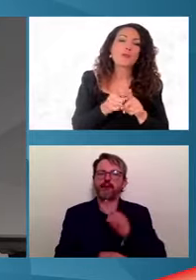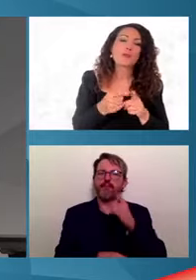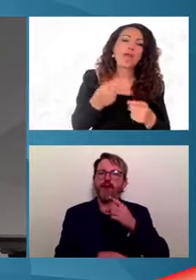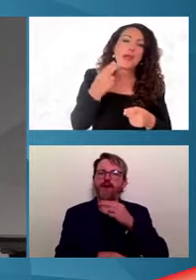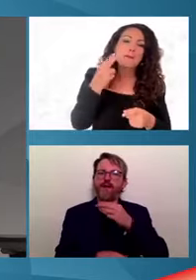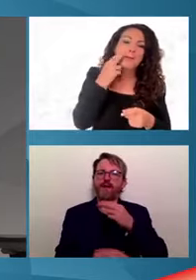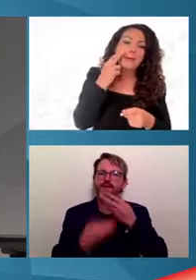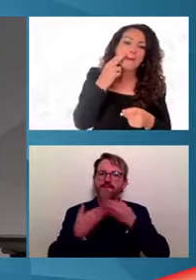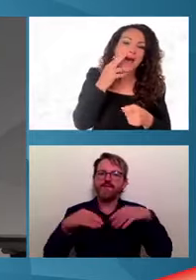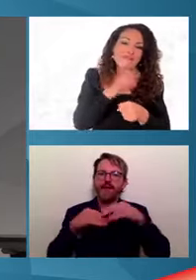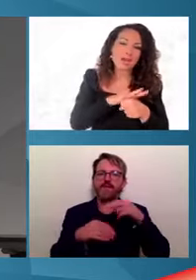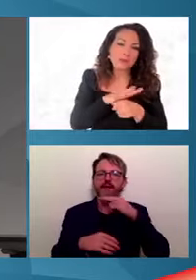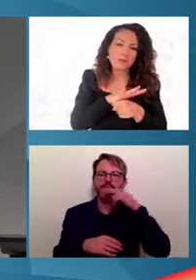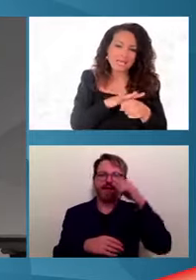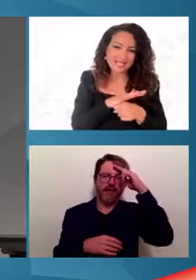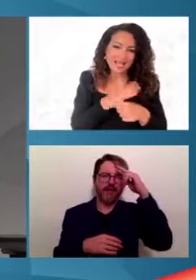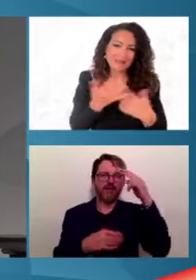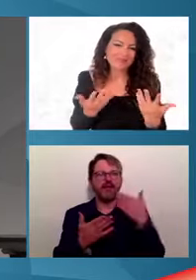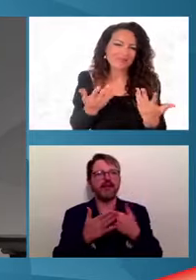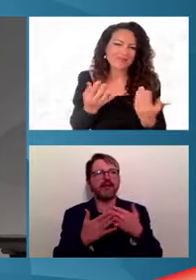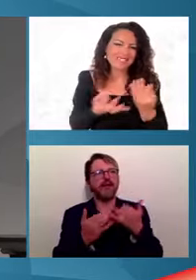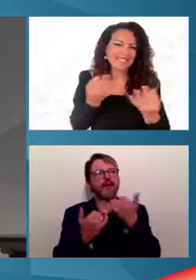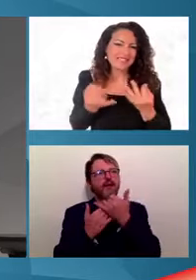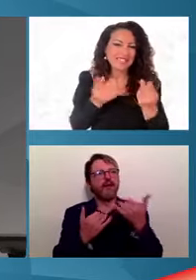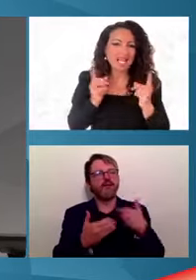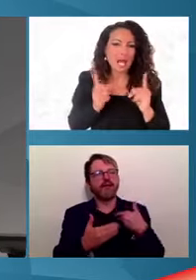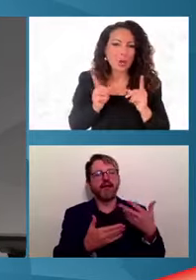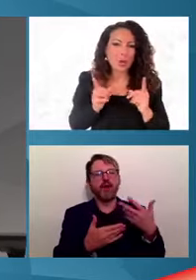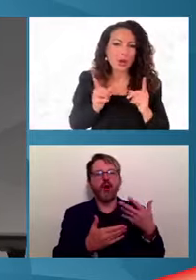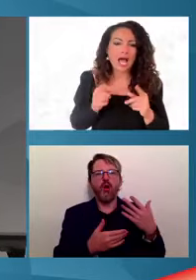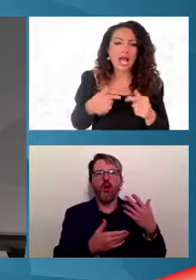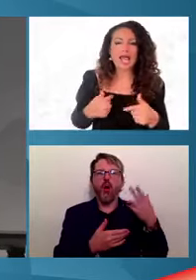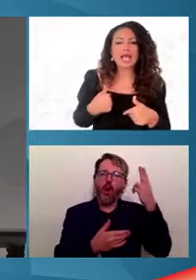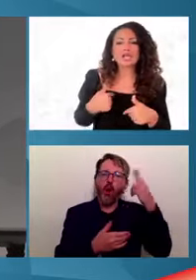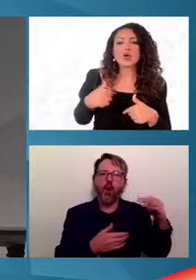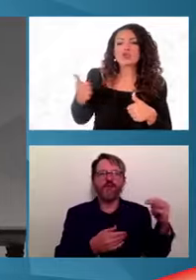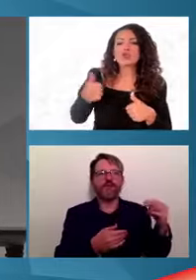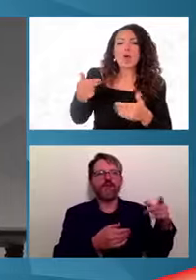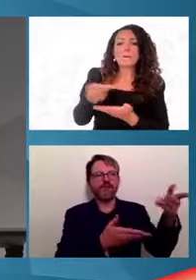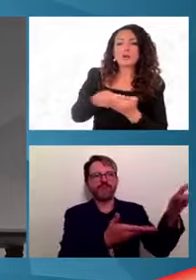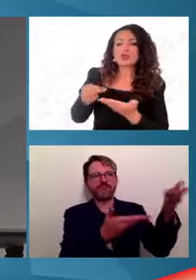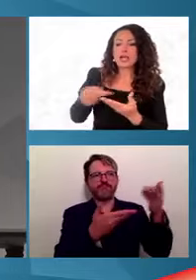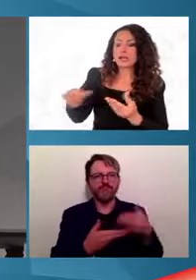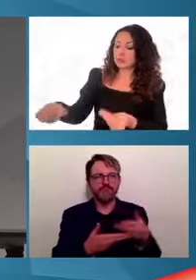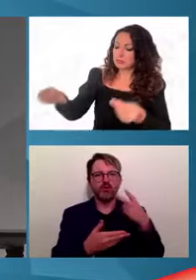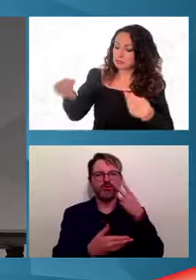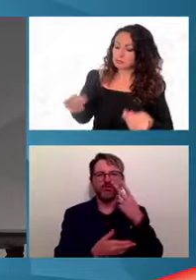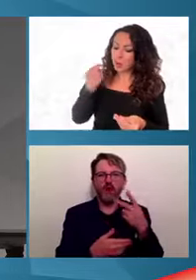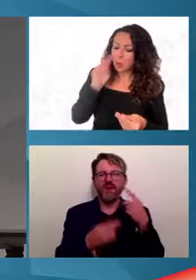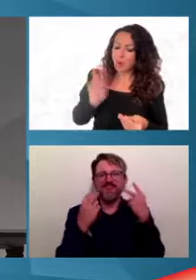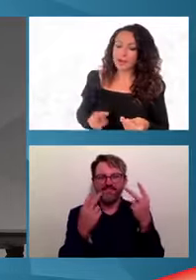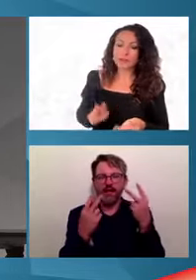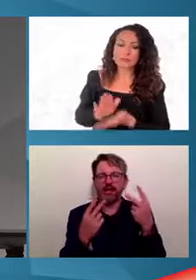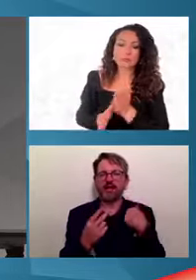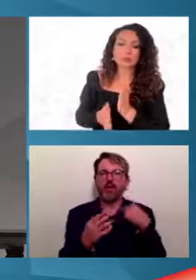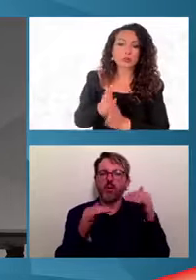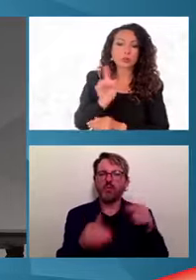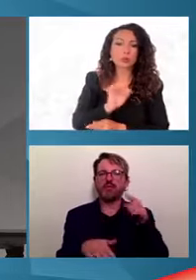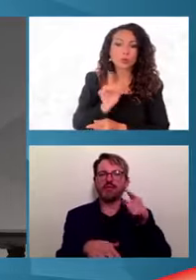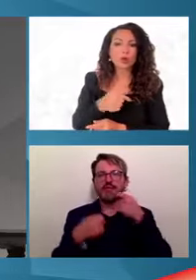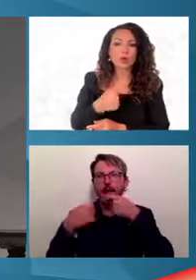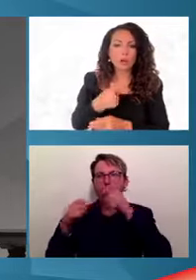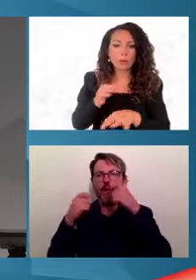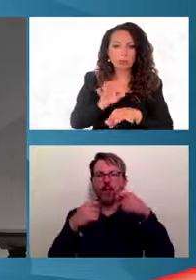per vedere se veramente c'era la reale esigenza, non me lo sono fatto raccontare, ma sono andato in ogni luogo a vedere se veramente era il caso o no